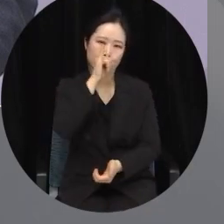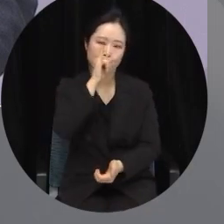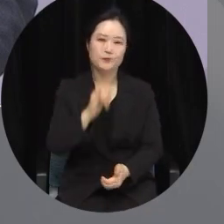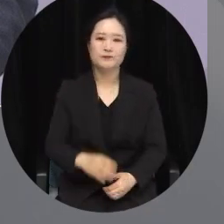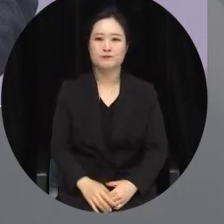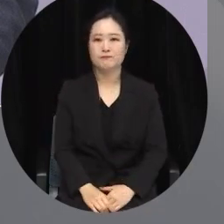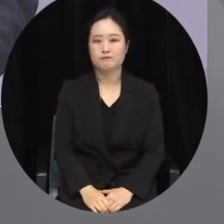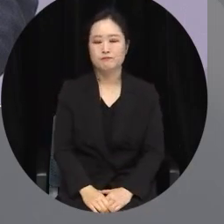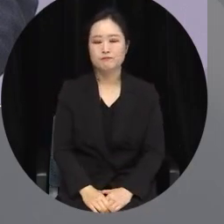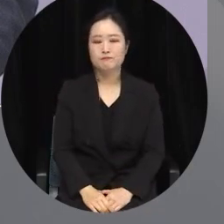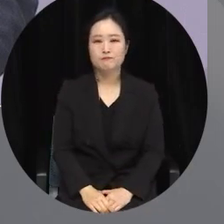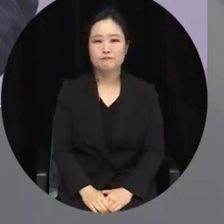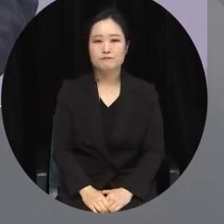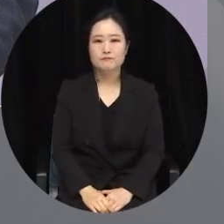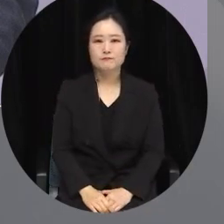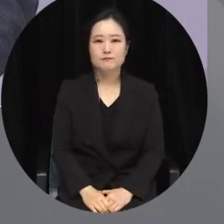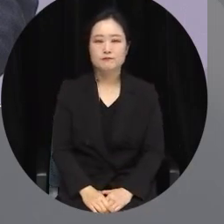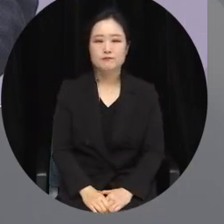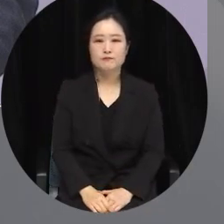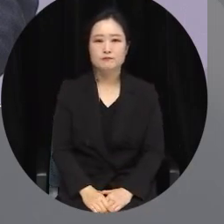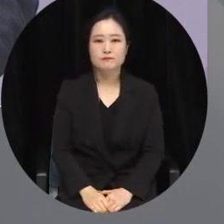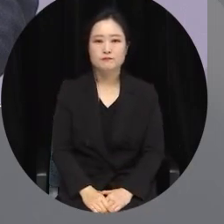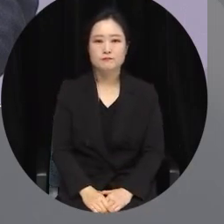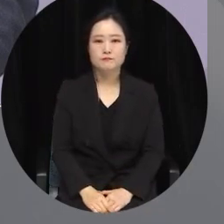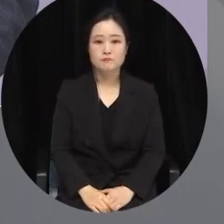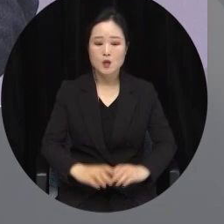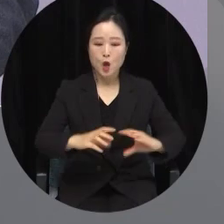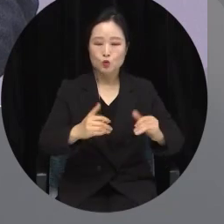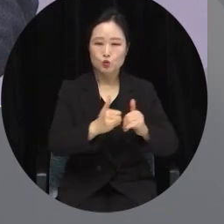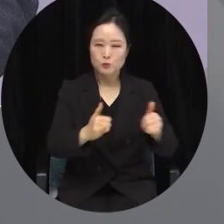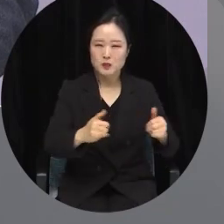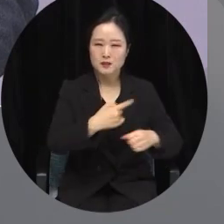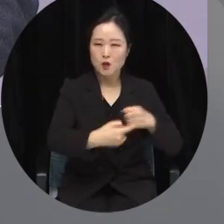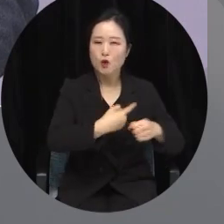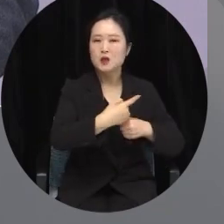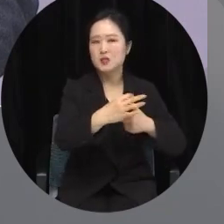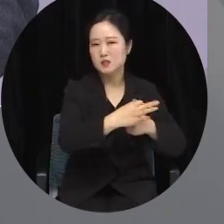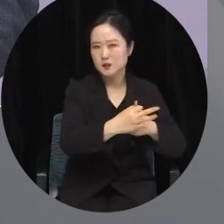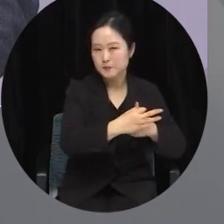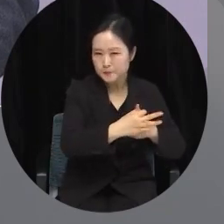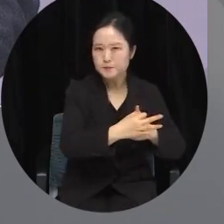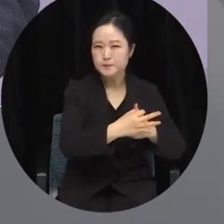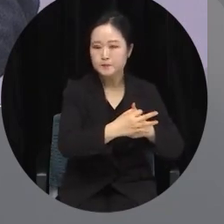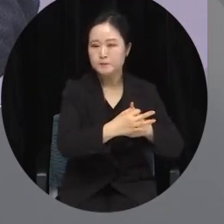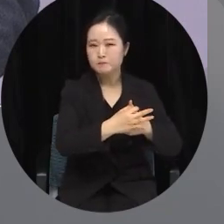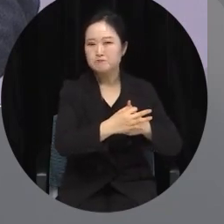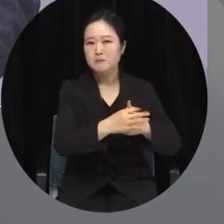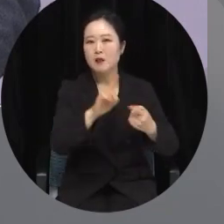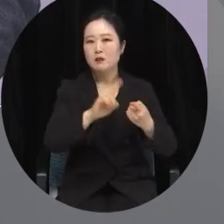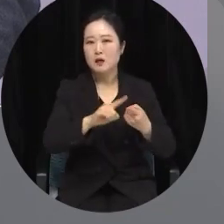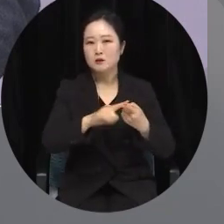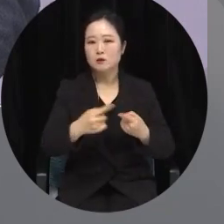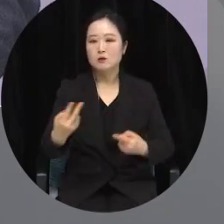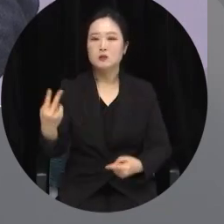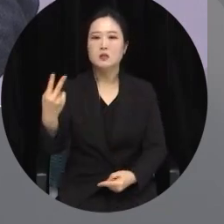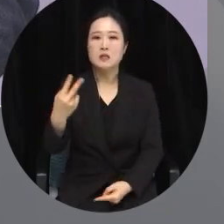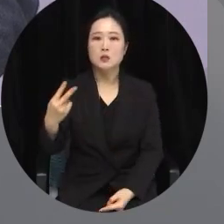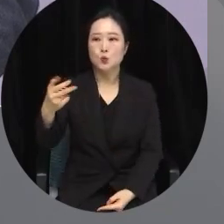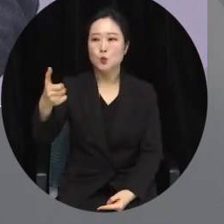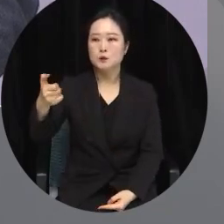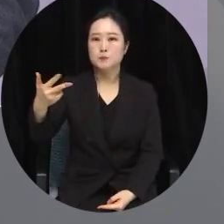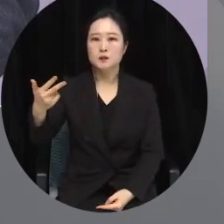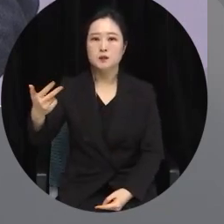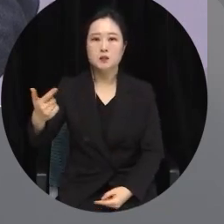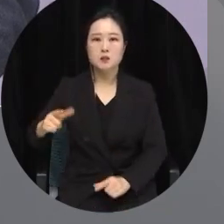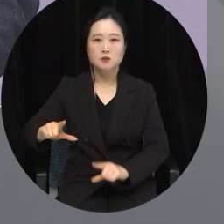아니겠습니까? 더더구나 지금 국민연금도 많은 전문가들이 2057년이면 국민연금 기금이